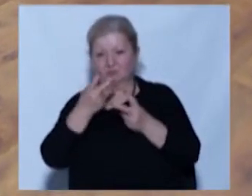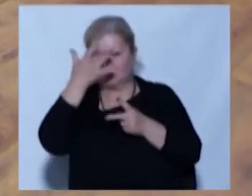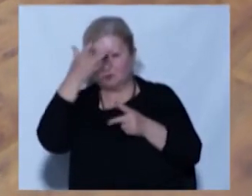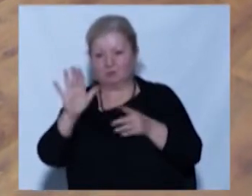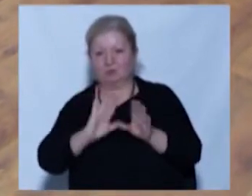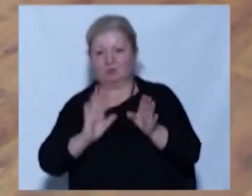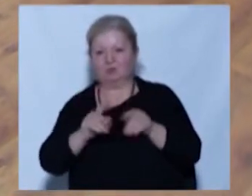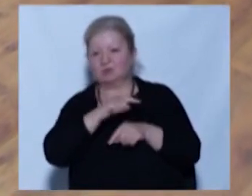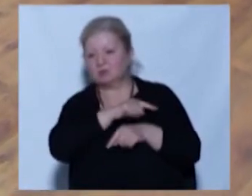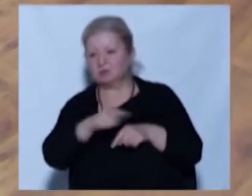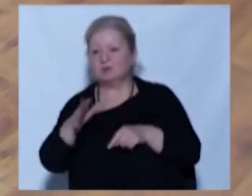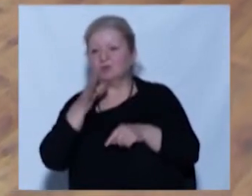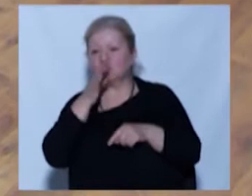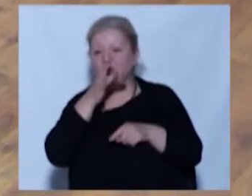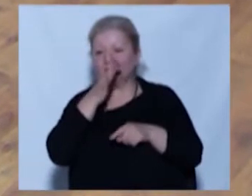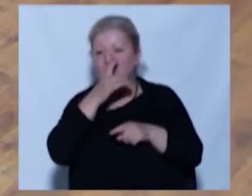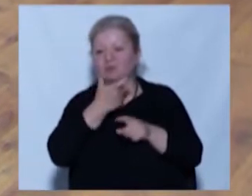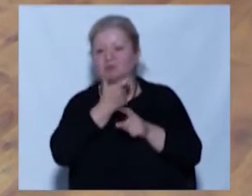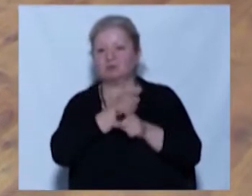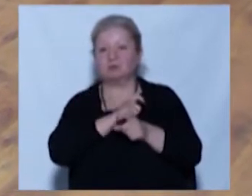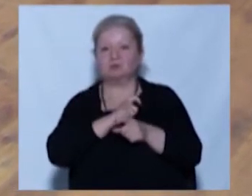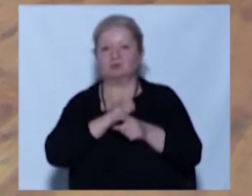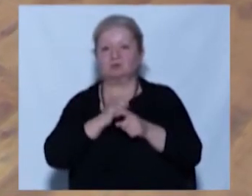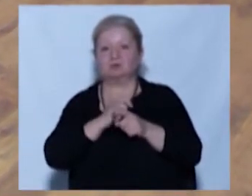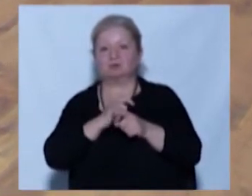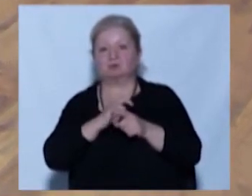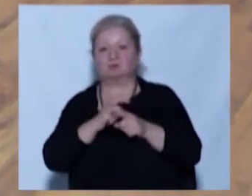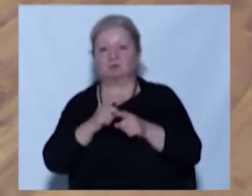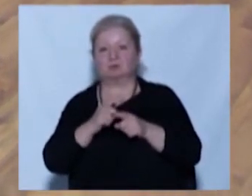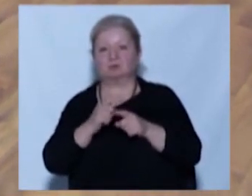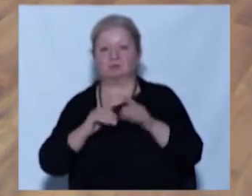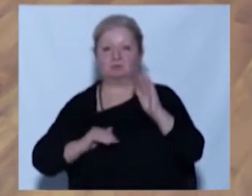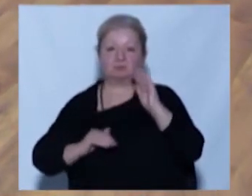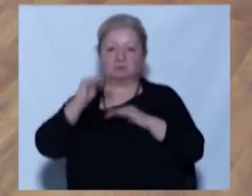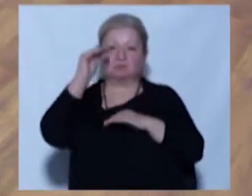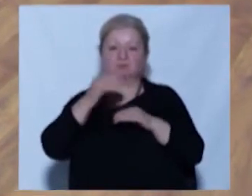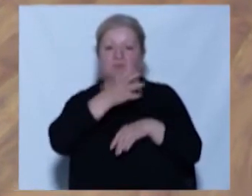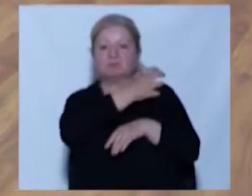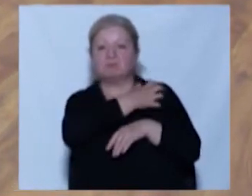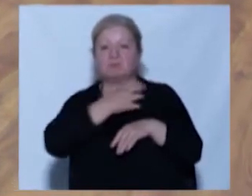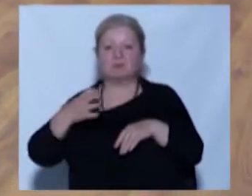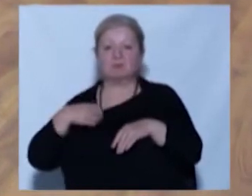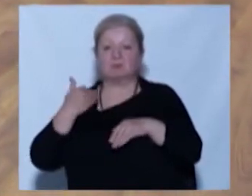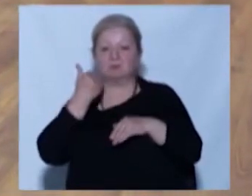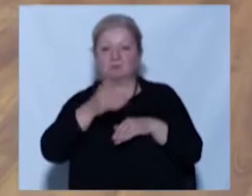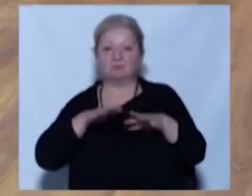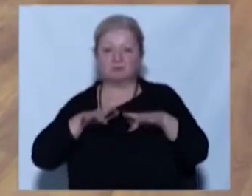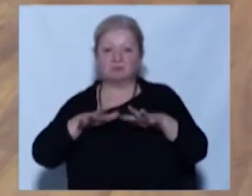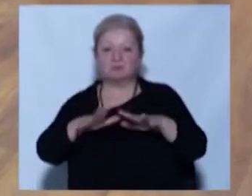მიეცეს ამ დროის უდიდესი მეფის საქმეები და